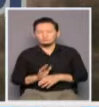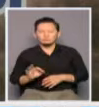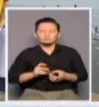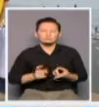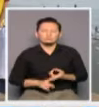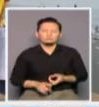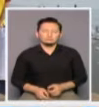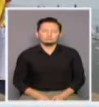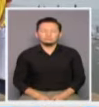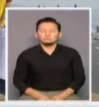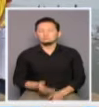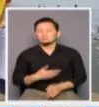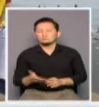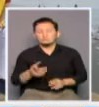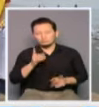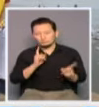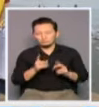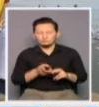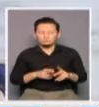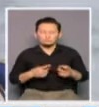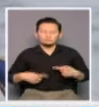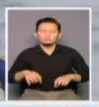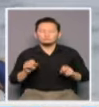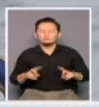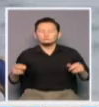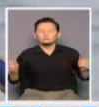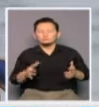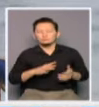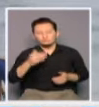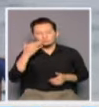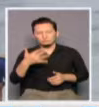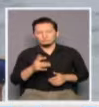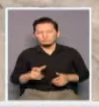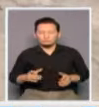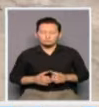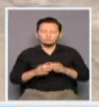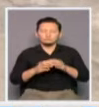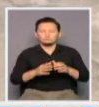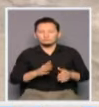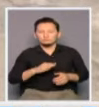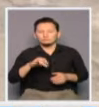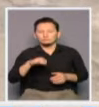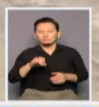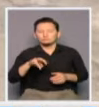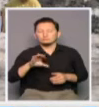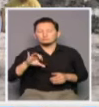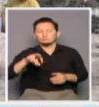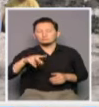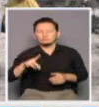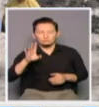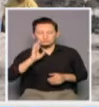объектов. После собрания члены экспедиции, состоящие примерно из 50 человек, поехали на Туздыколь, соленое